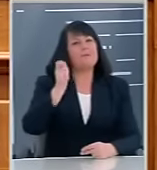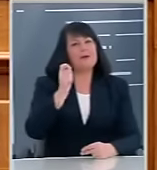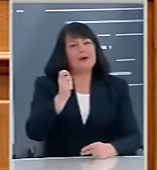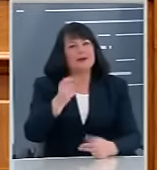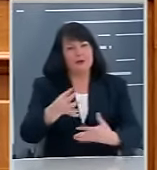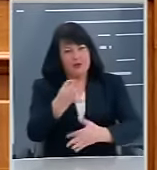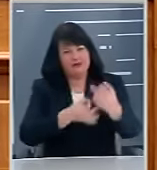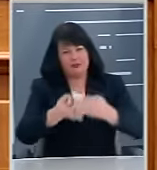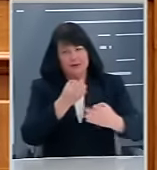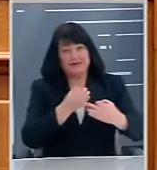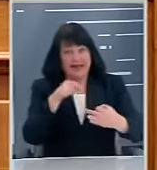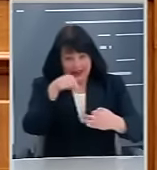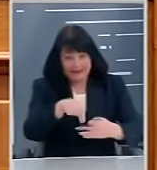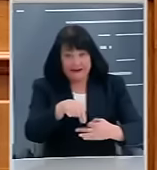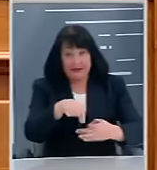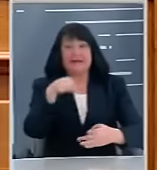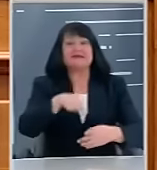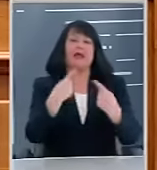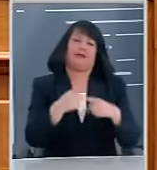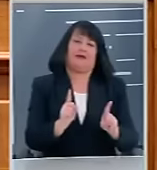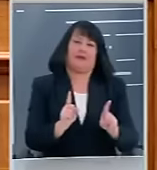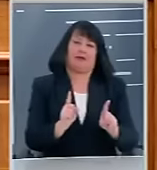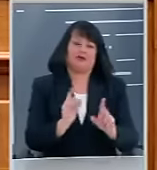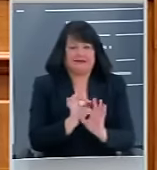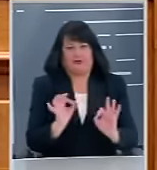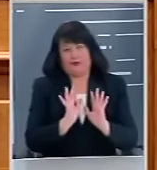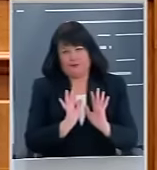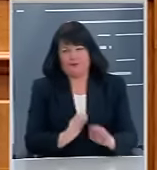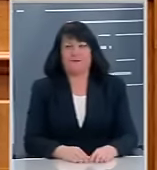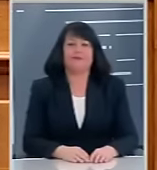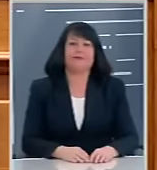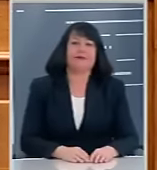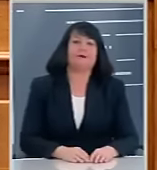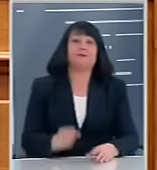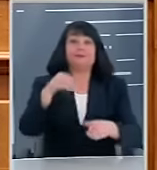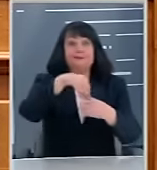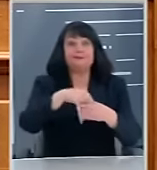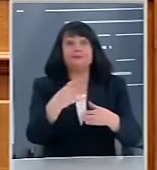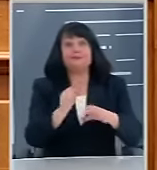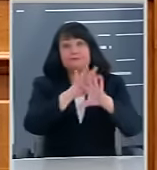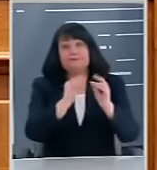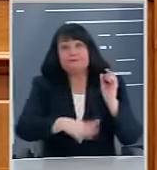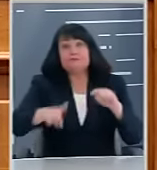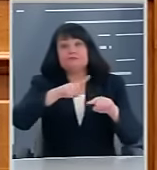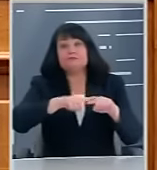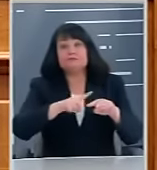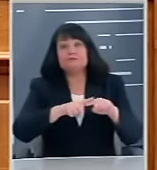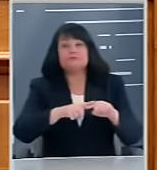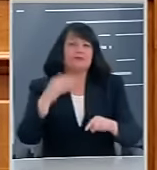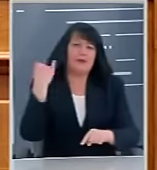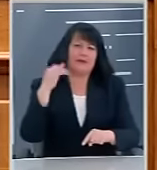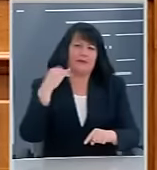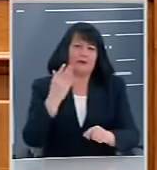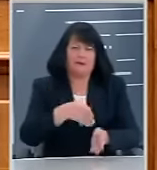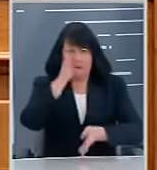εσείς ανακοινώνετε, σήμερα θα ήταν πολύ διαφορετικός και θα έχει οστήματα το σύνολο του ελληνικού λαού.